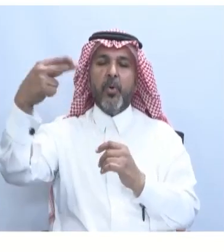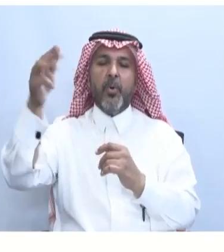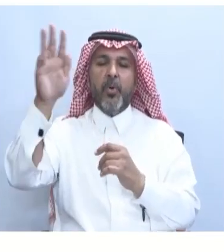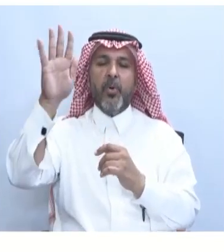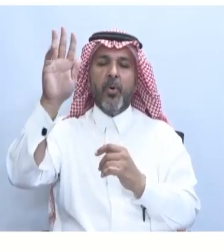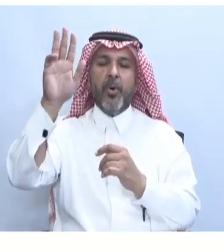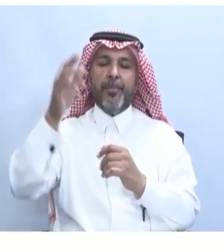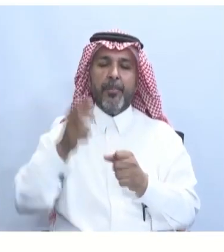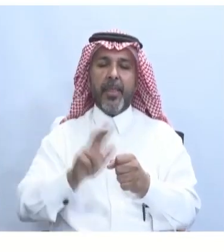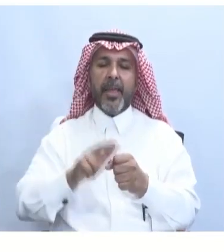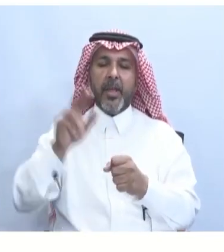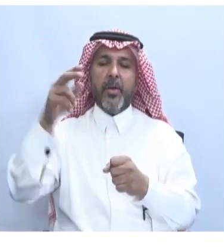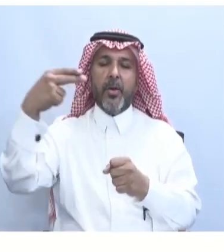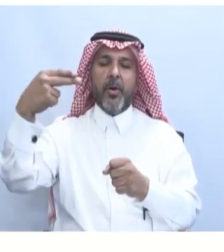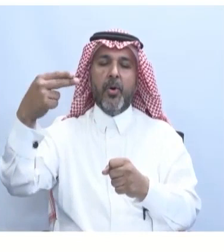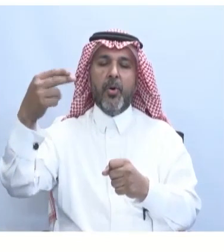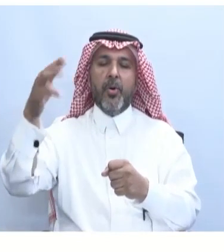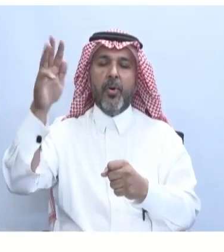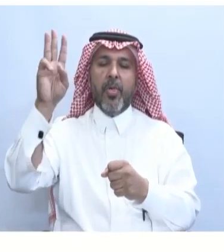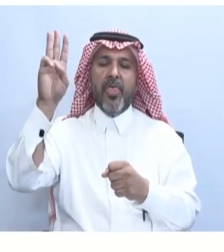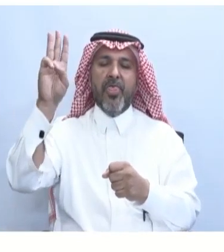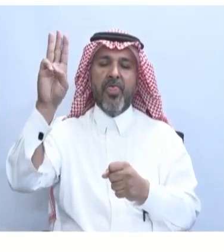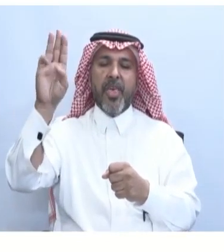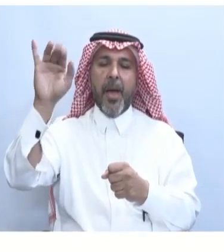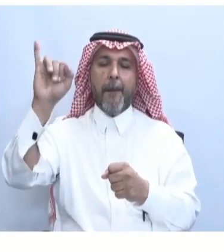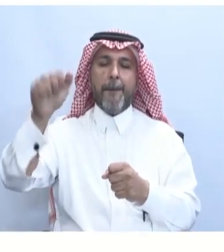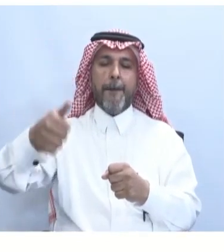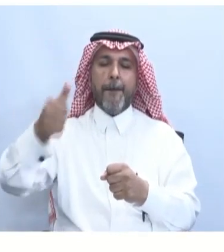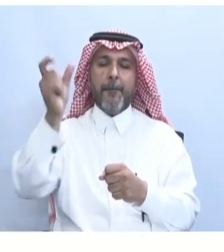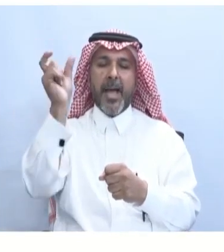اوروبا ووصلت الى اواسط اسيا